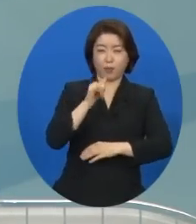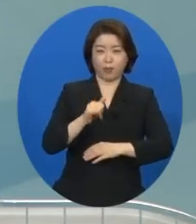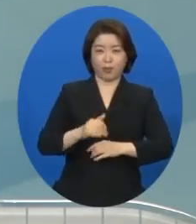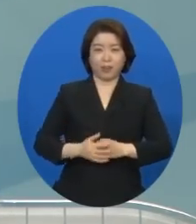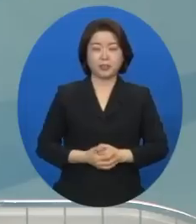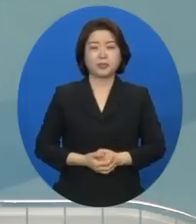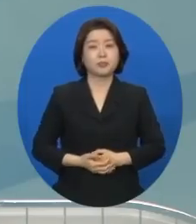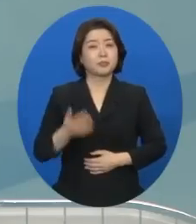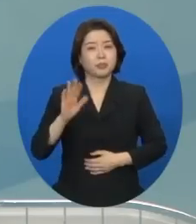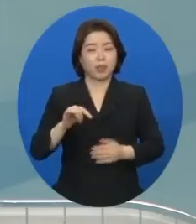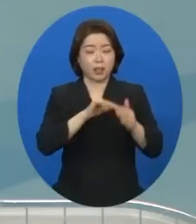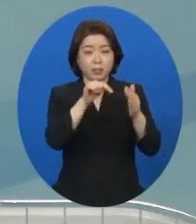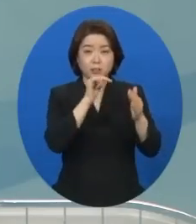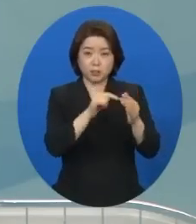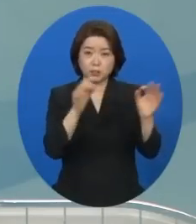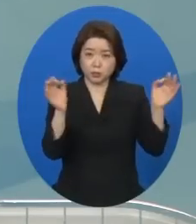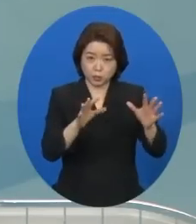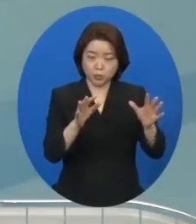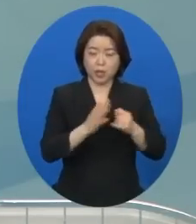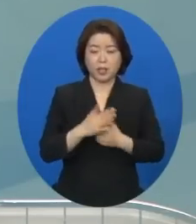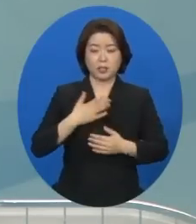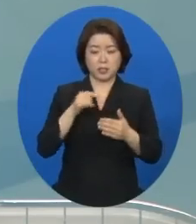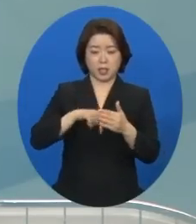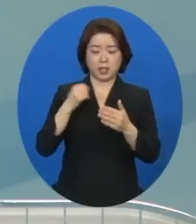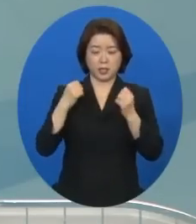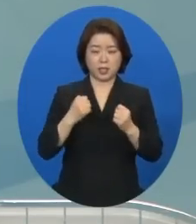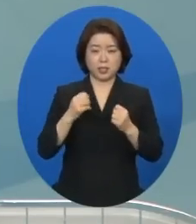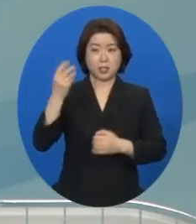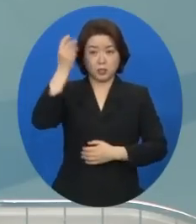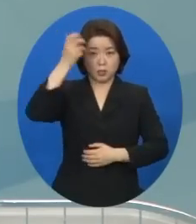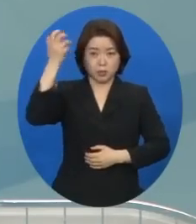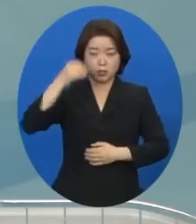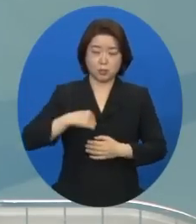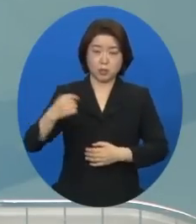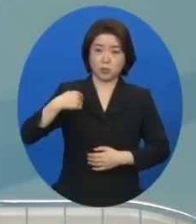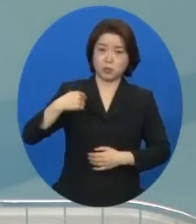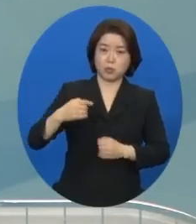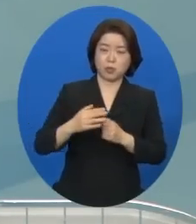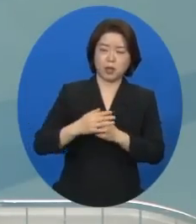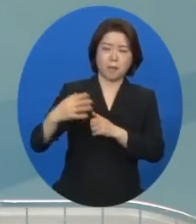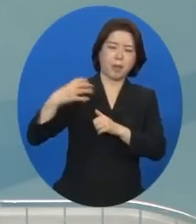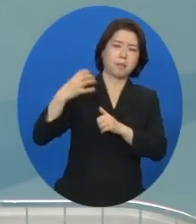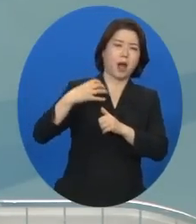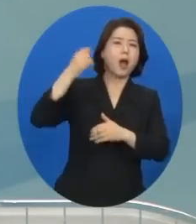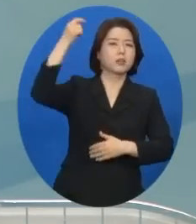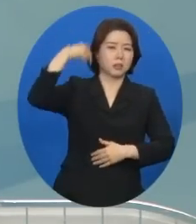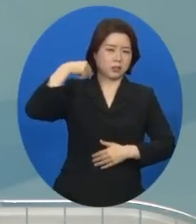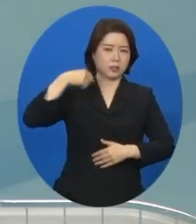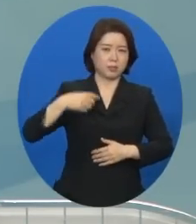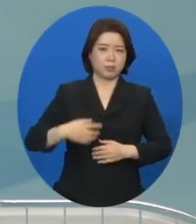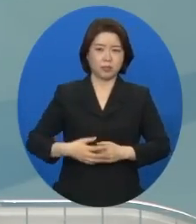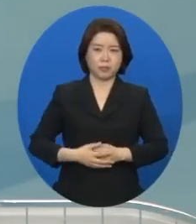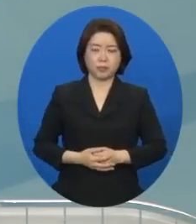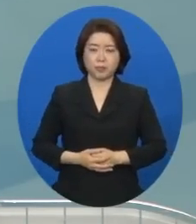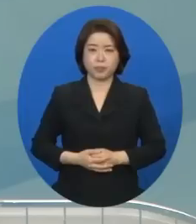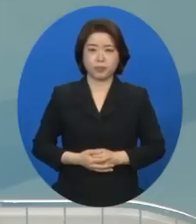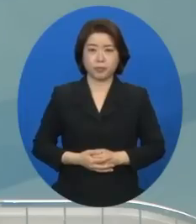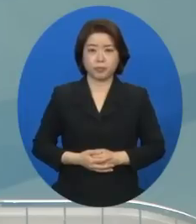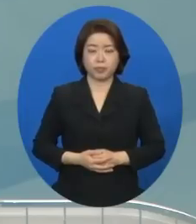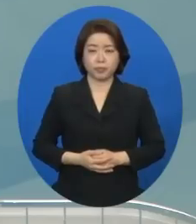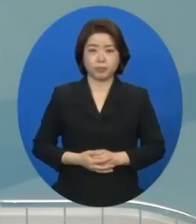근데 그 순간에 제 안에 계시는 성령께서 저에게 책망을 하시는 거예요.